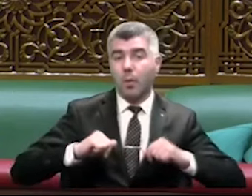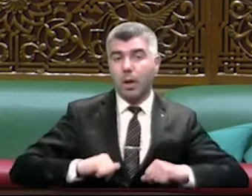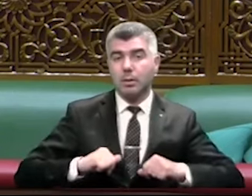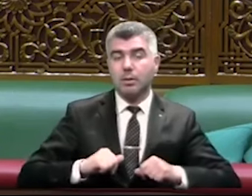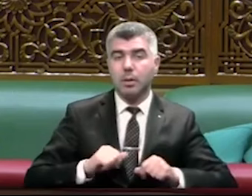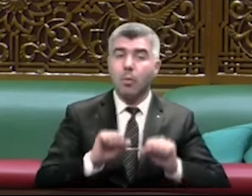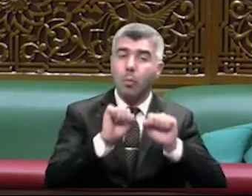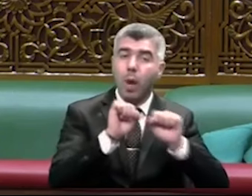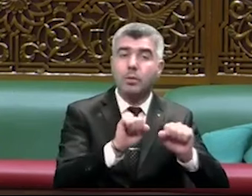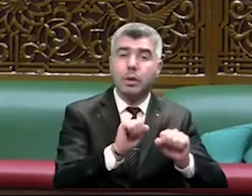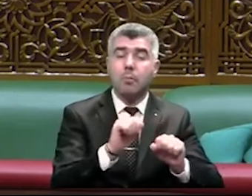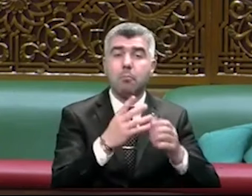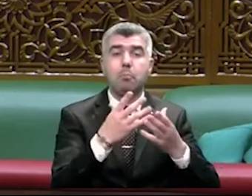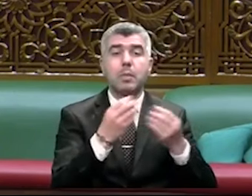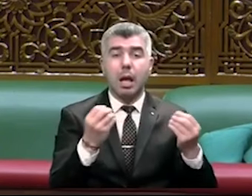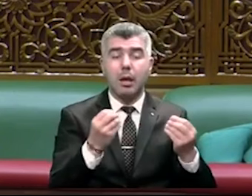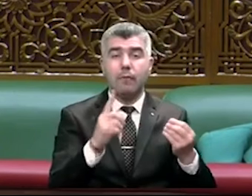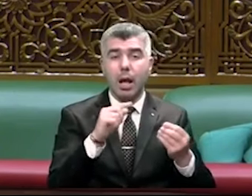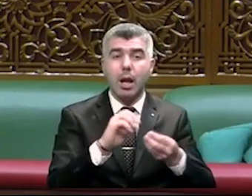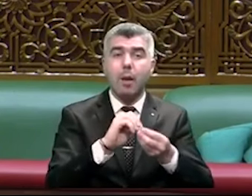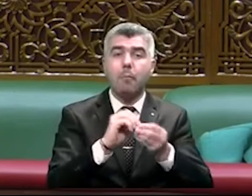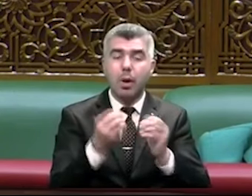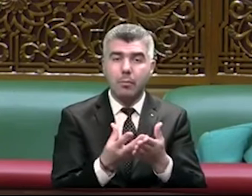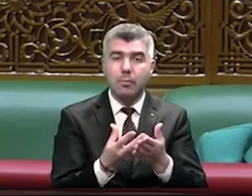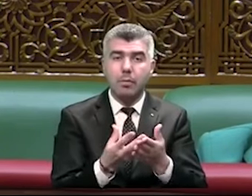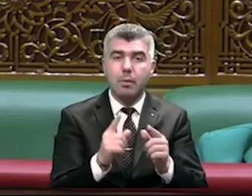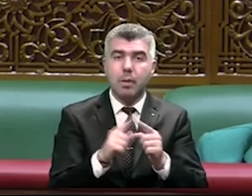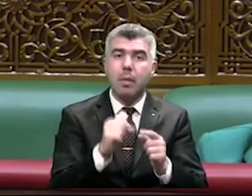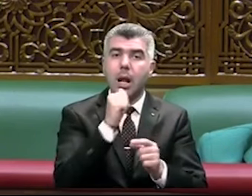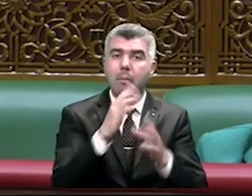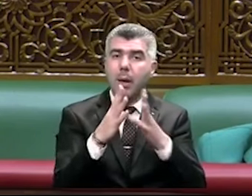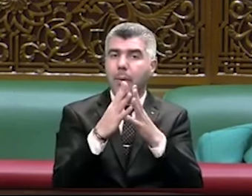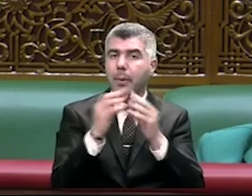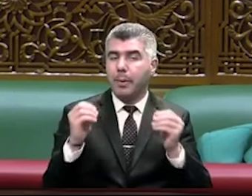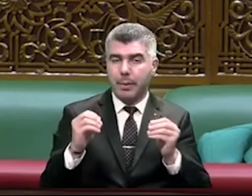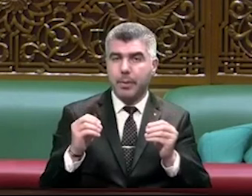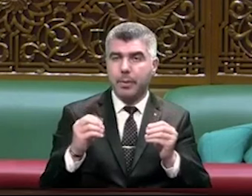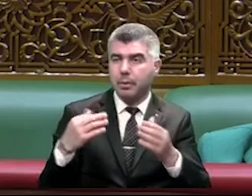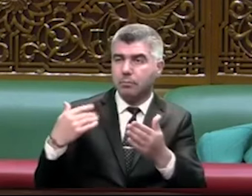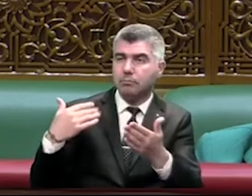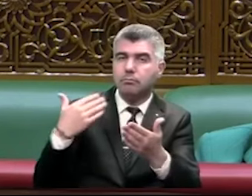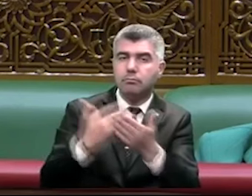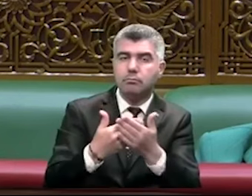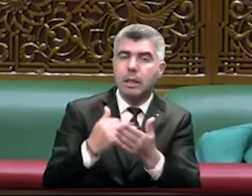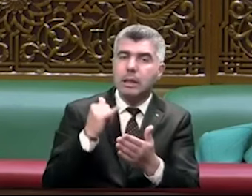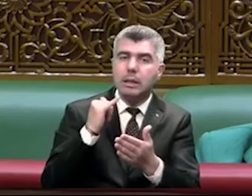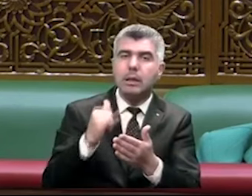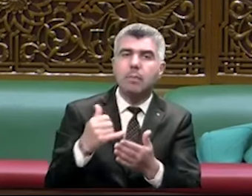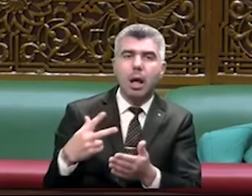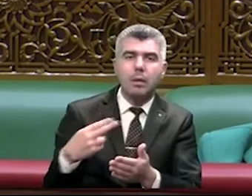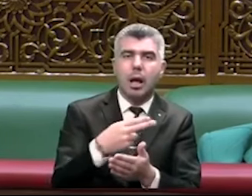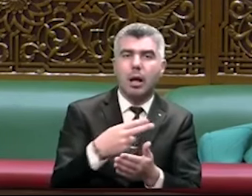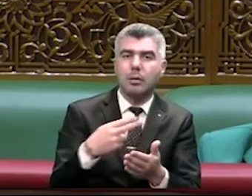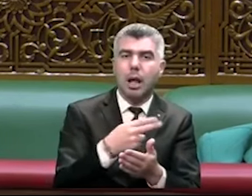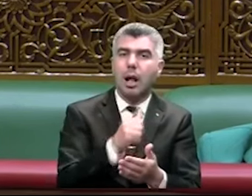تواجه العديد من المناطق اشكالا على مستوى سد الحاجيات من الماء حيث تتوالى ف القطاعات في التزويد بالمياه